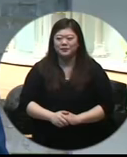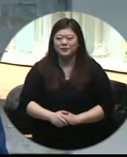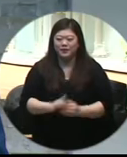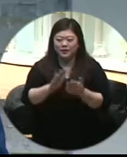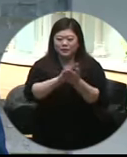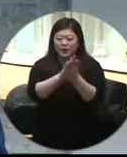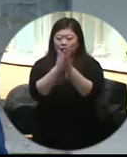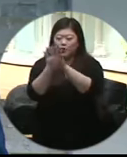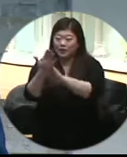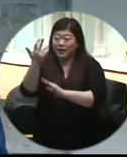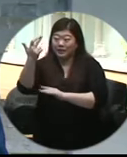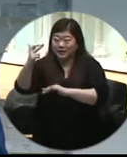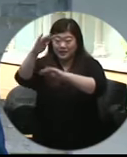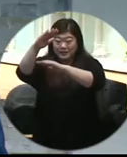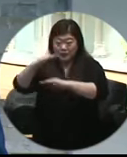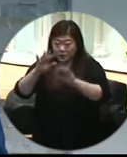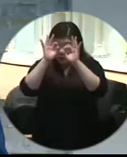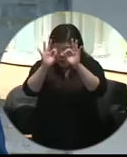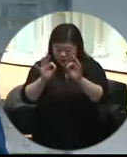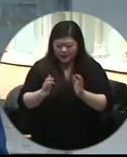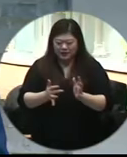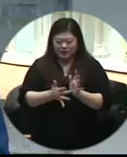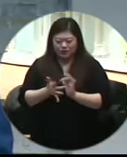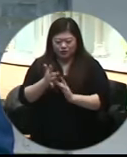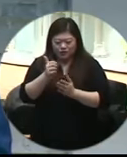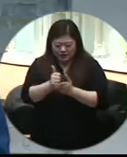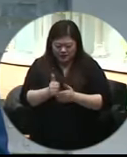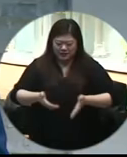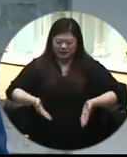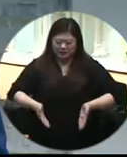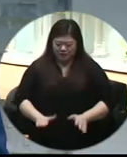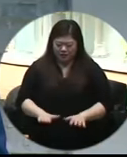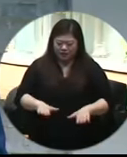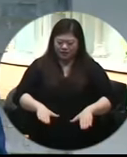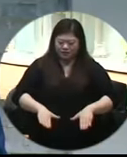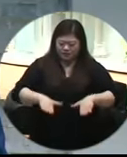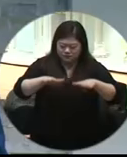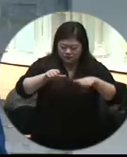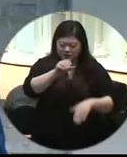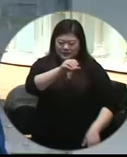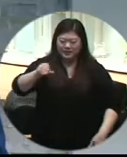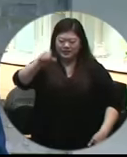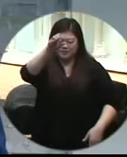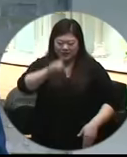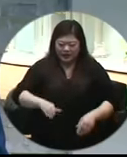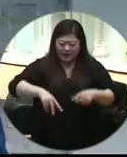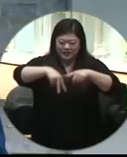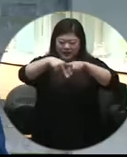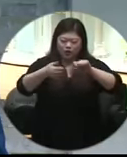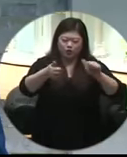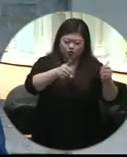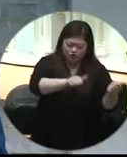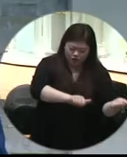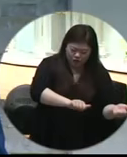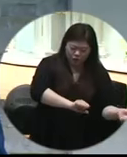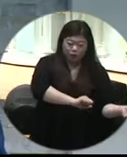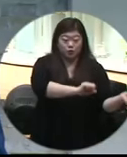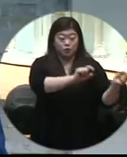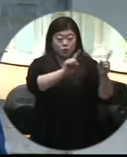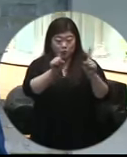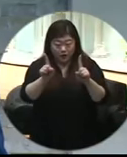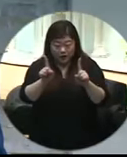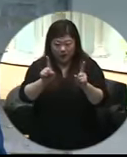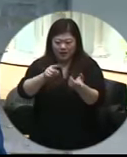사건을 예수님의 성육신 탄생, 예수님의 십자가 죽으심, 예수님의 부활하심,